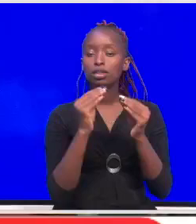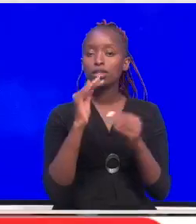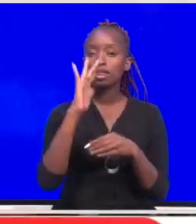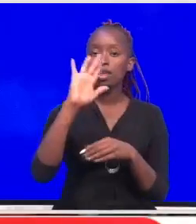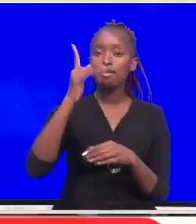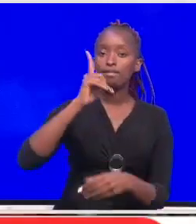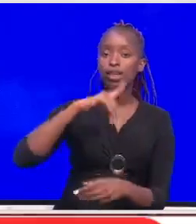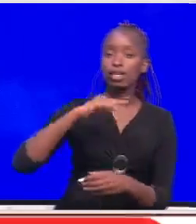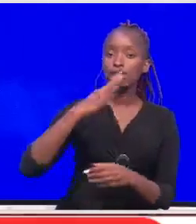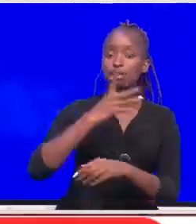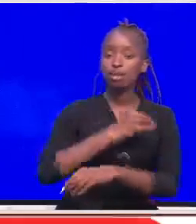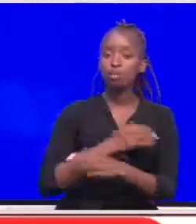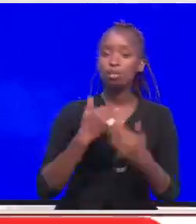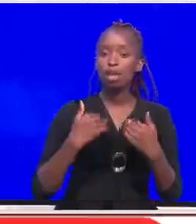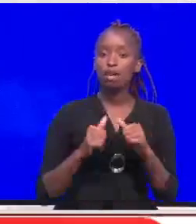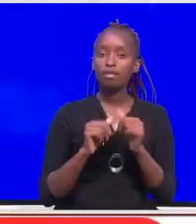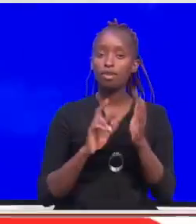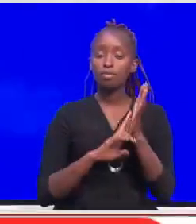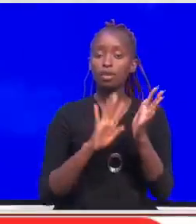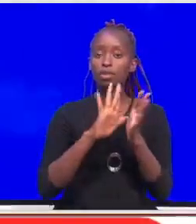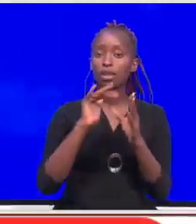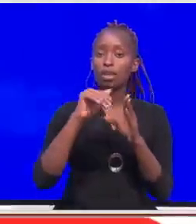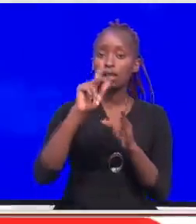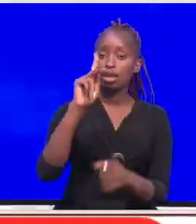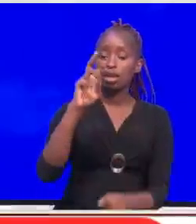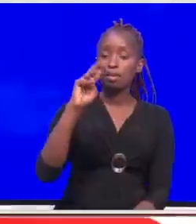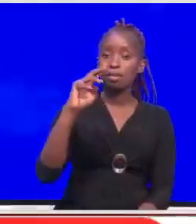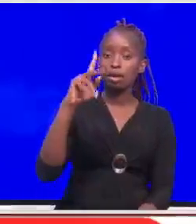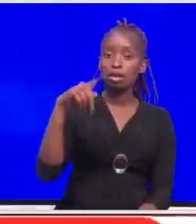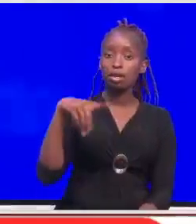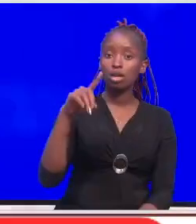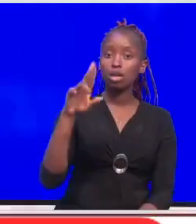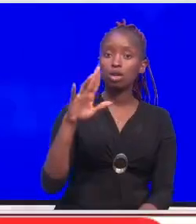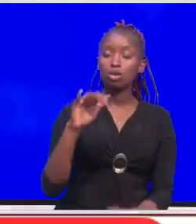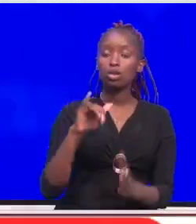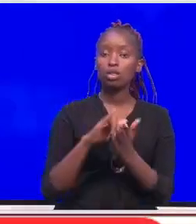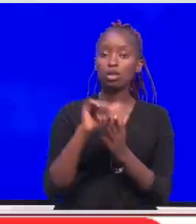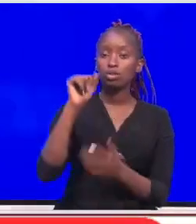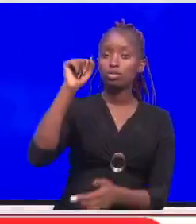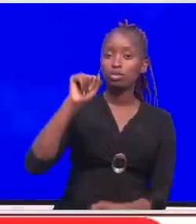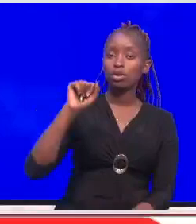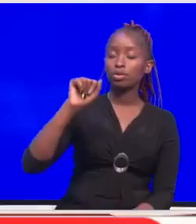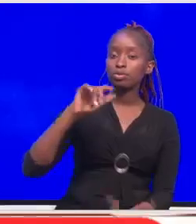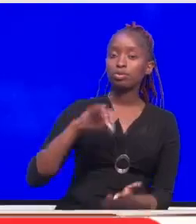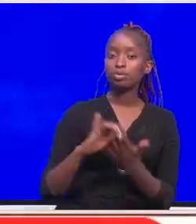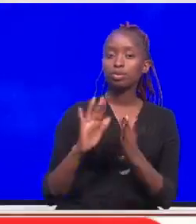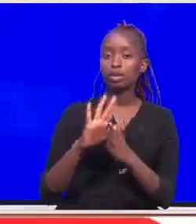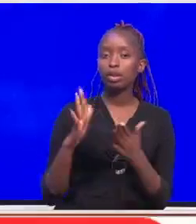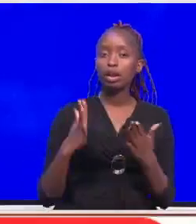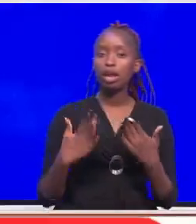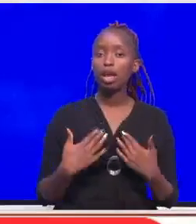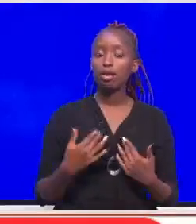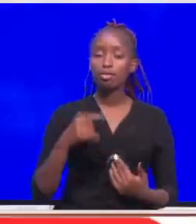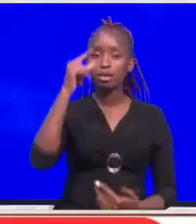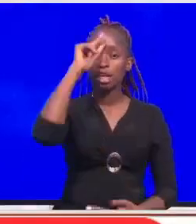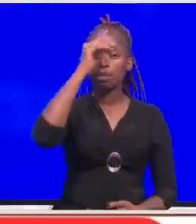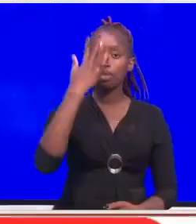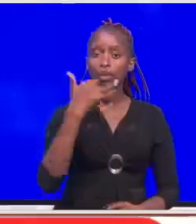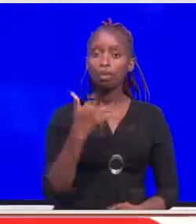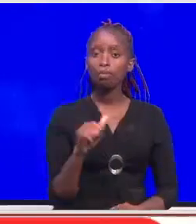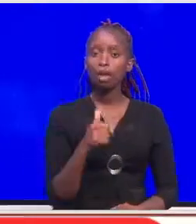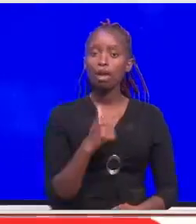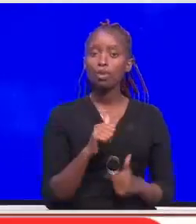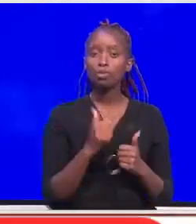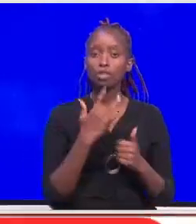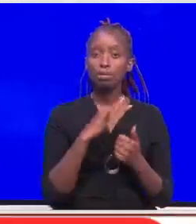uliohusisha wawakilishi wa KMPDU tawi la kusini mwa bonde la Ufa na serikali ya kaunti ya Kajiado ambapo walitia sahihi